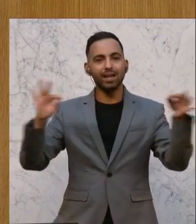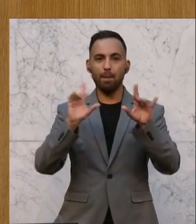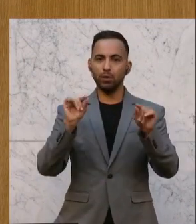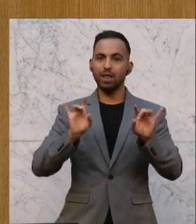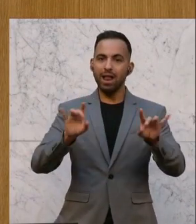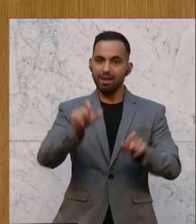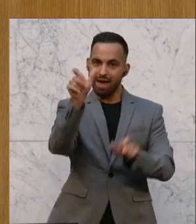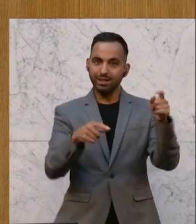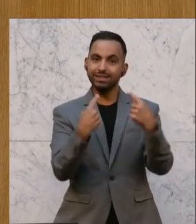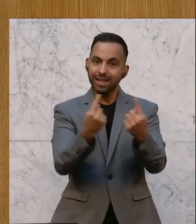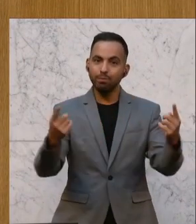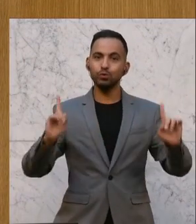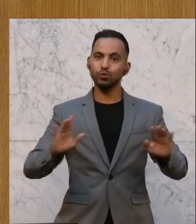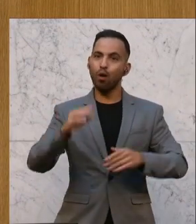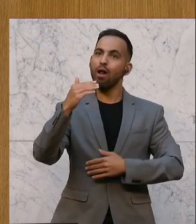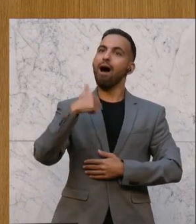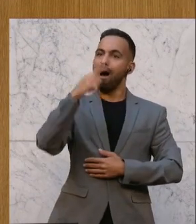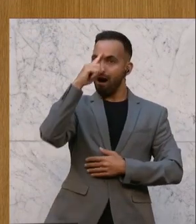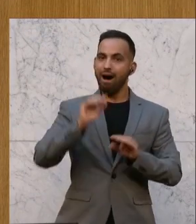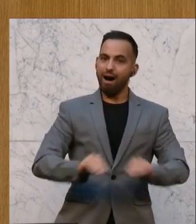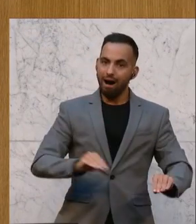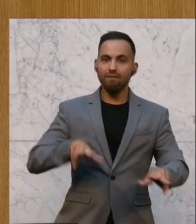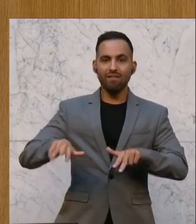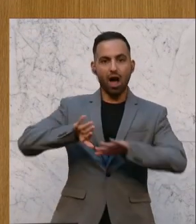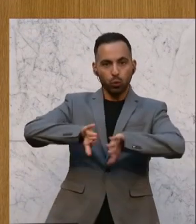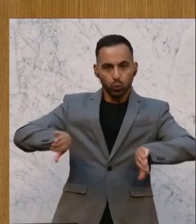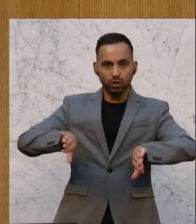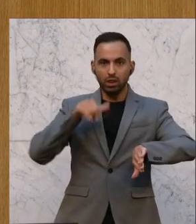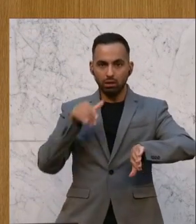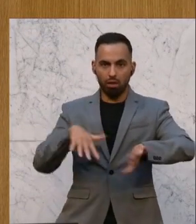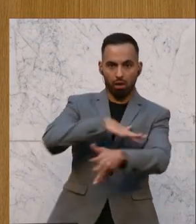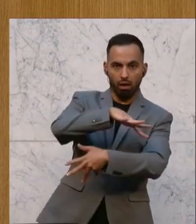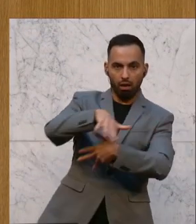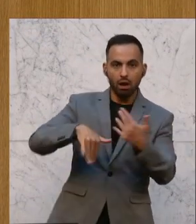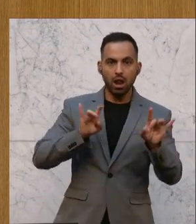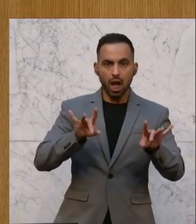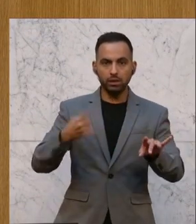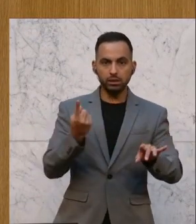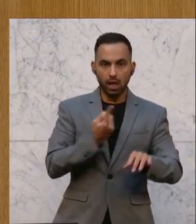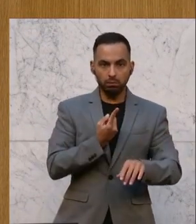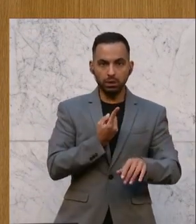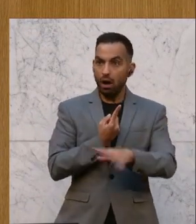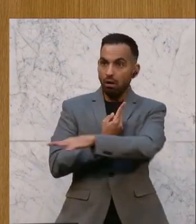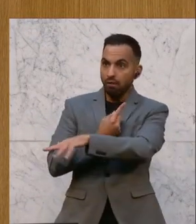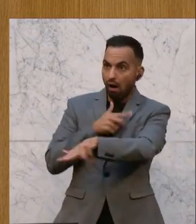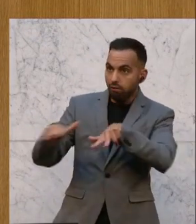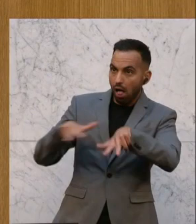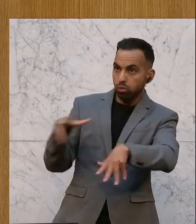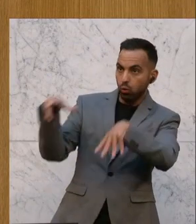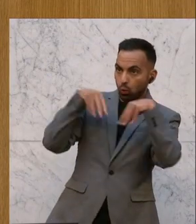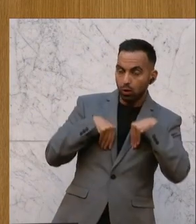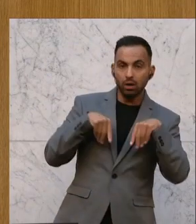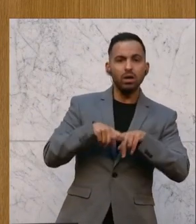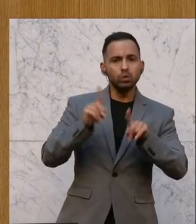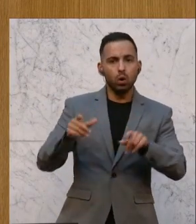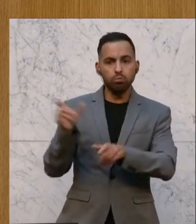lassen und die Verwaltung verwalten lassen. Lassen Sie Lehrerinnen und Lehrer ihren Job machen, indem Sie Verwaltungspersonal aufstocken und Lehrerinnen und Lehrer